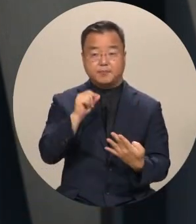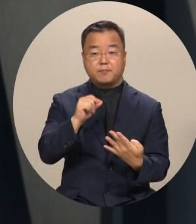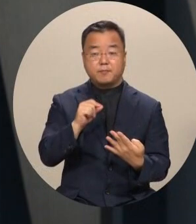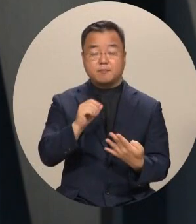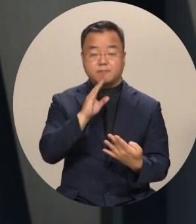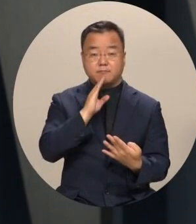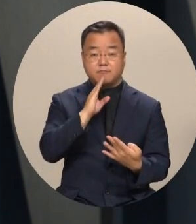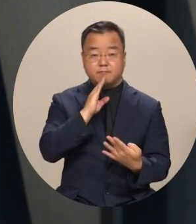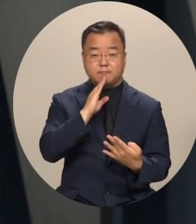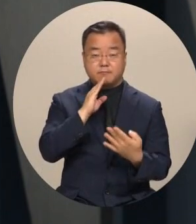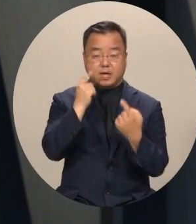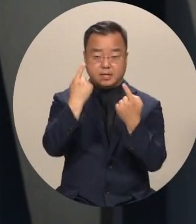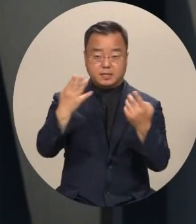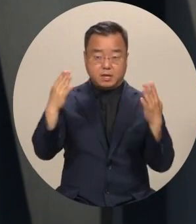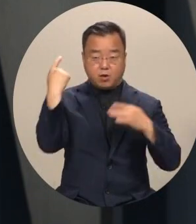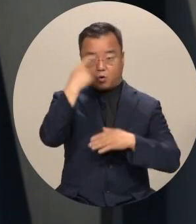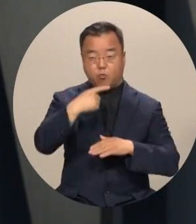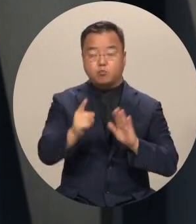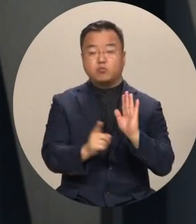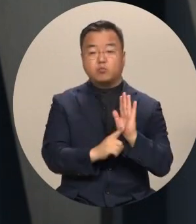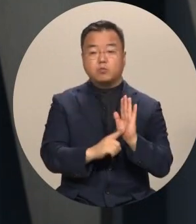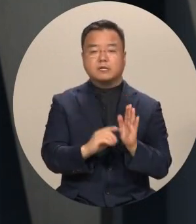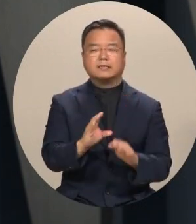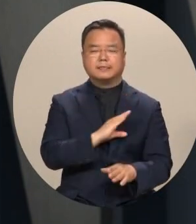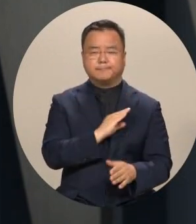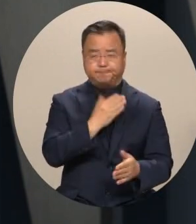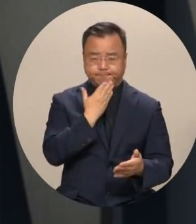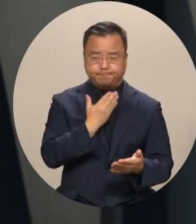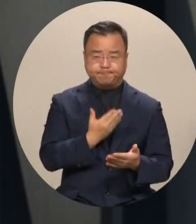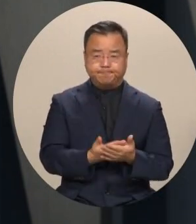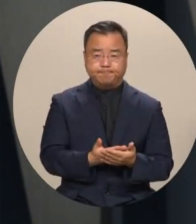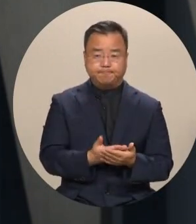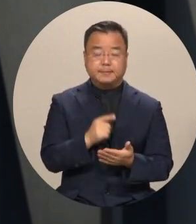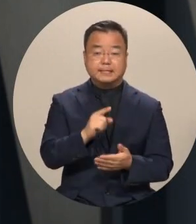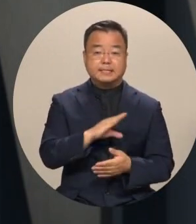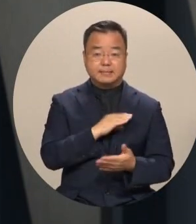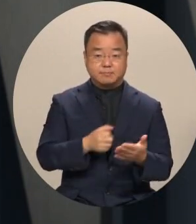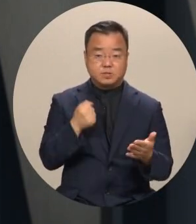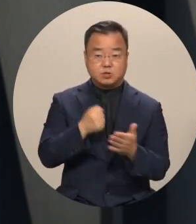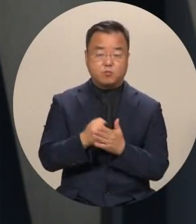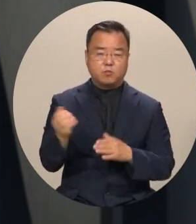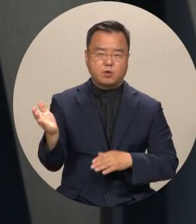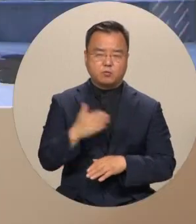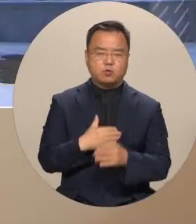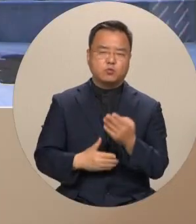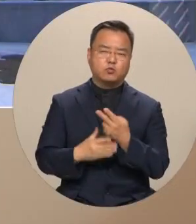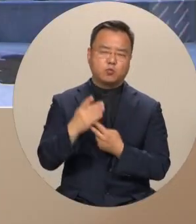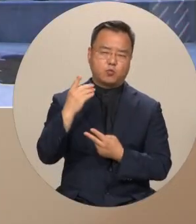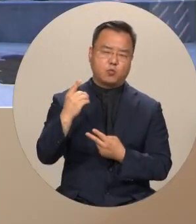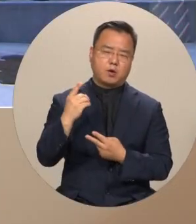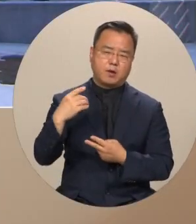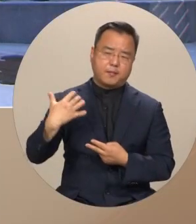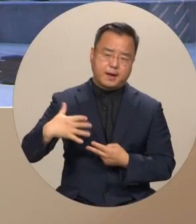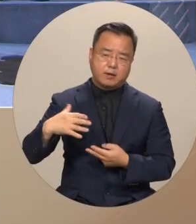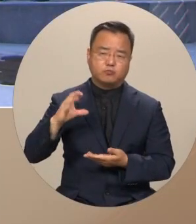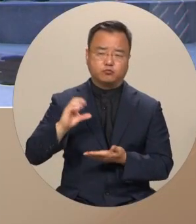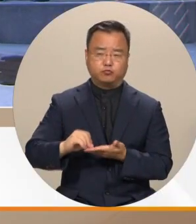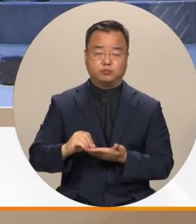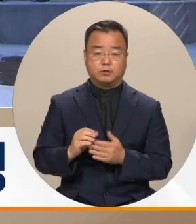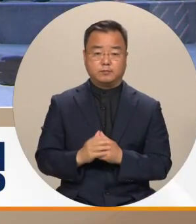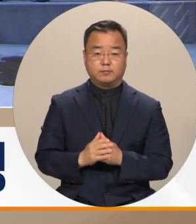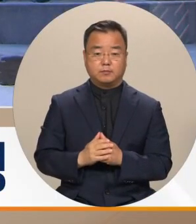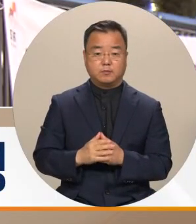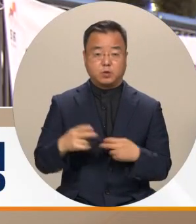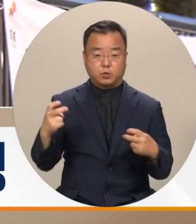사실 대학의 얼굴이라고 할 수 있는게 학교 이름입니다이 학교 이름을 정하는 것부터 통합의 큰 숙제가 될 수밖에 없는데요 어제 한국